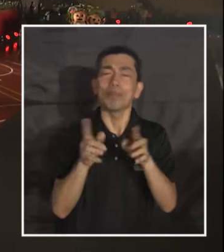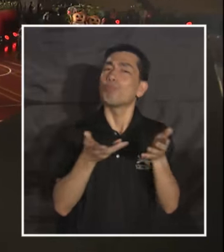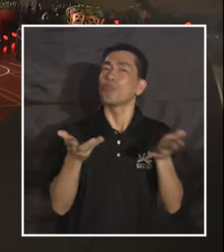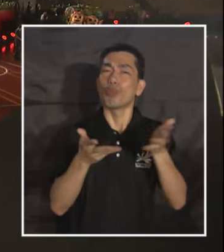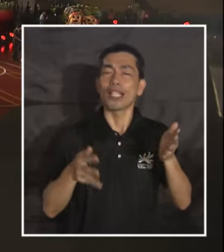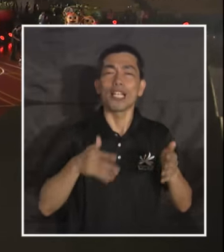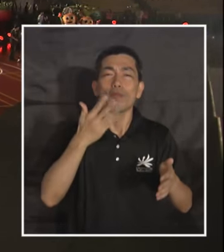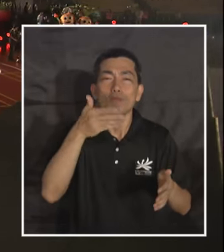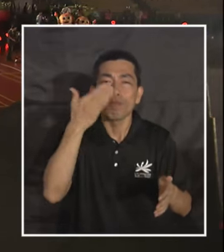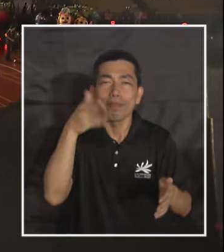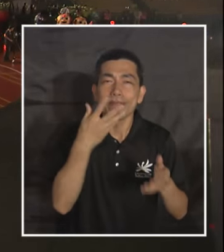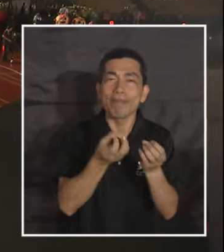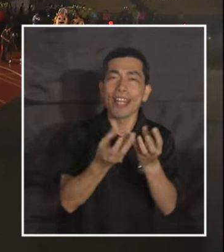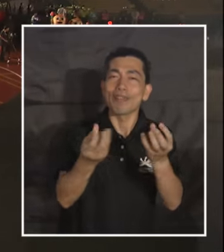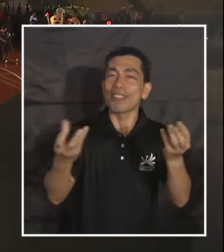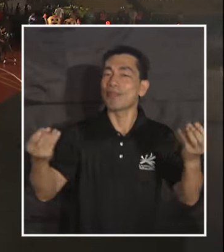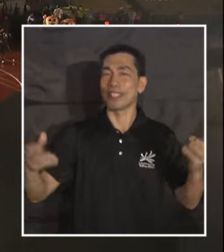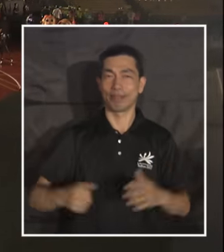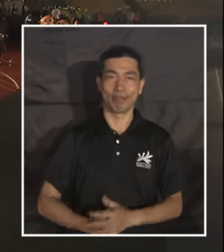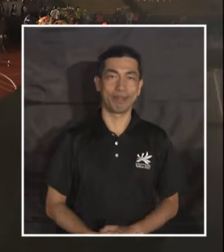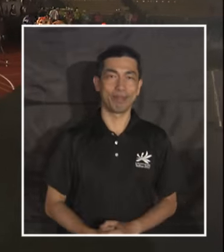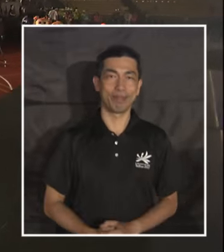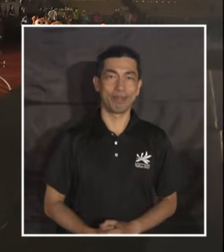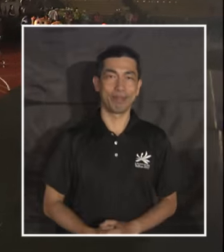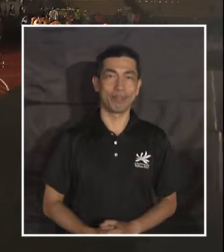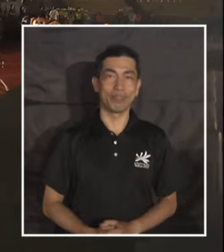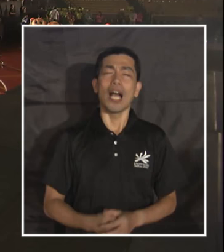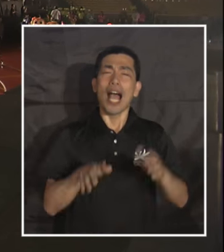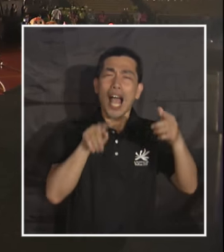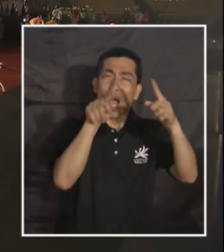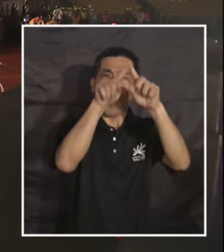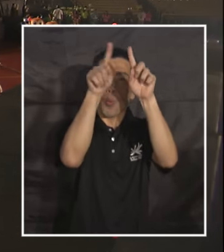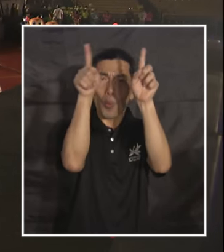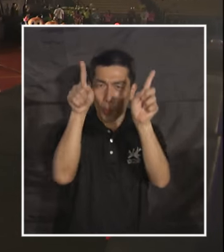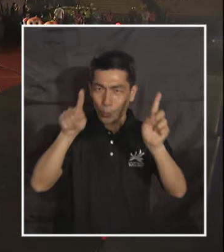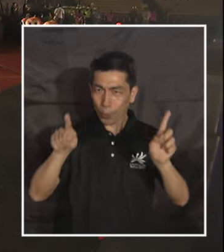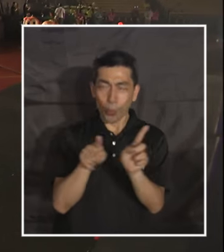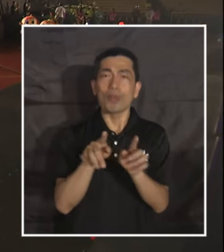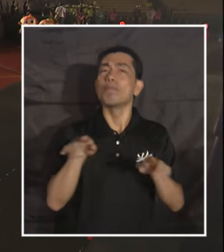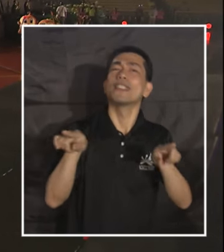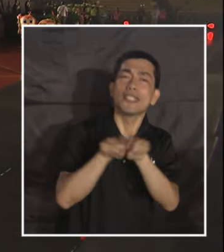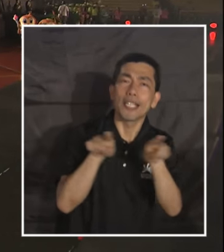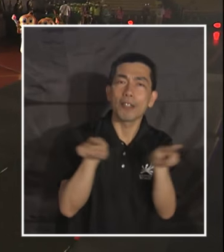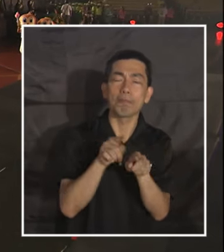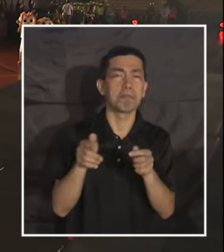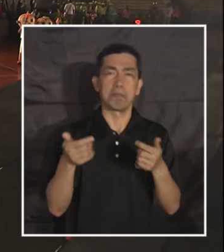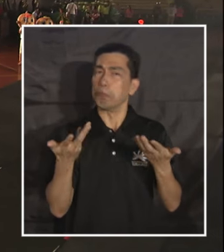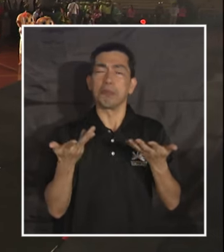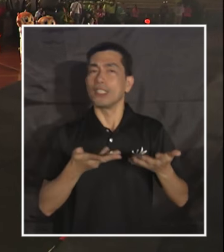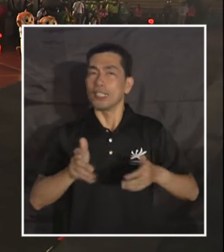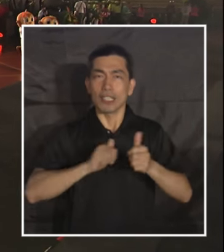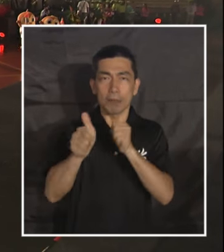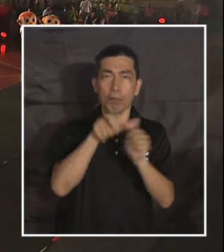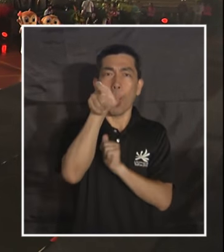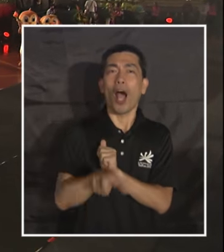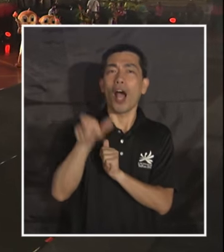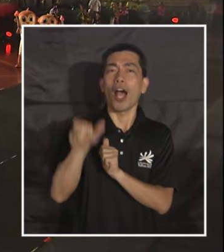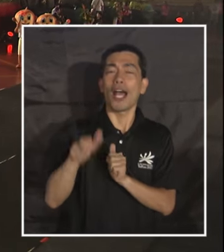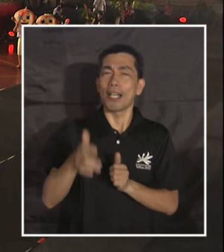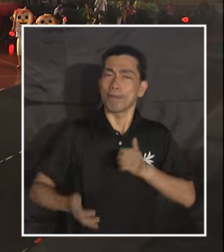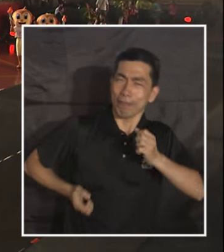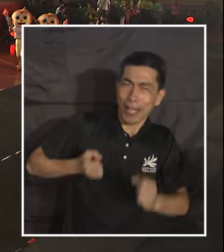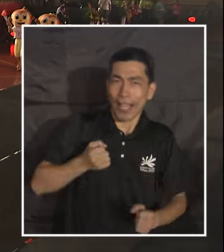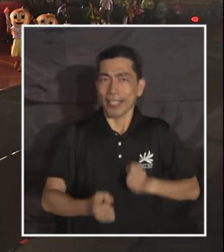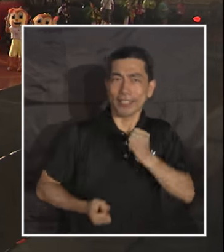象征的所有的运动员跑向终点的胜利之姿。 花蕊的部分以蓝